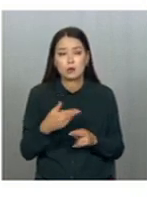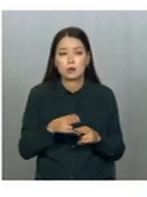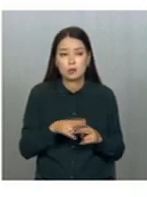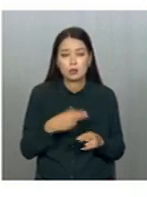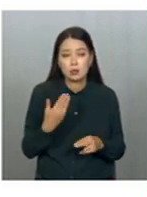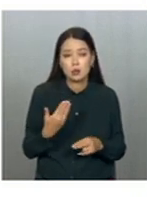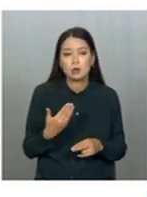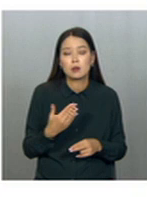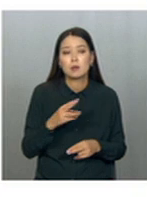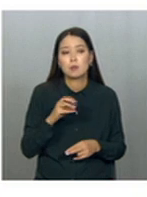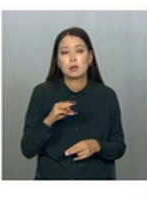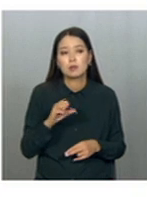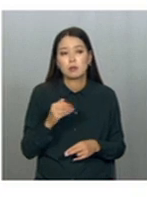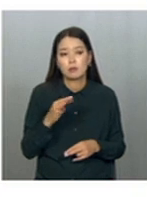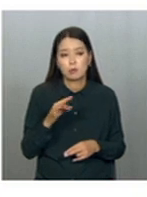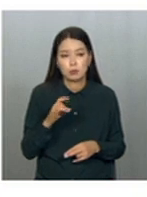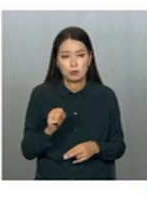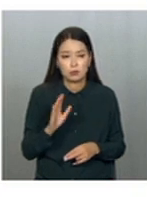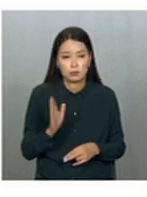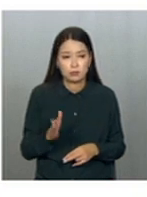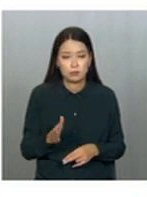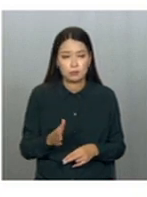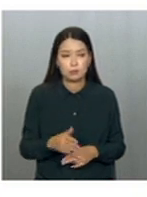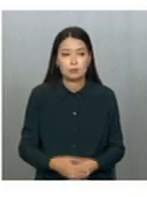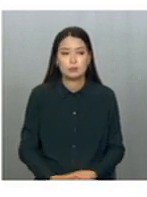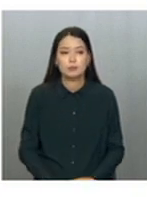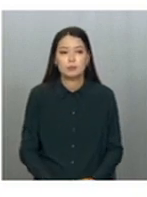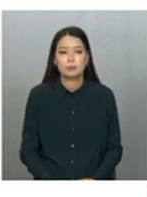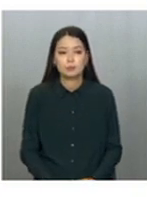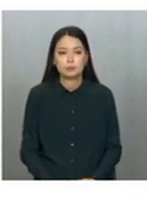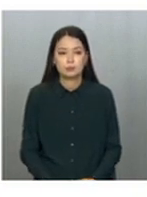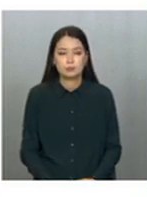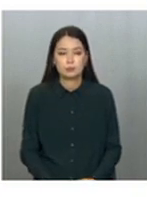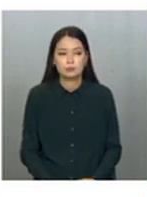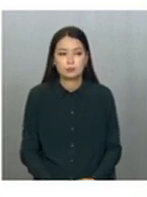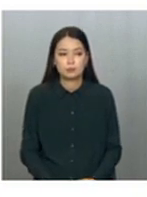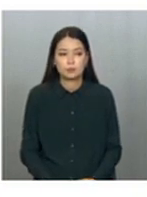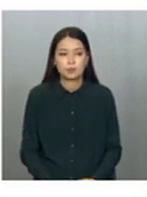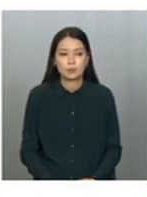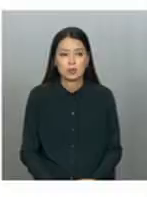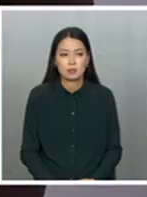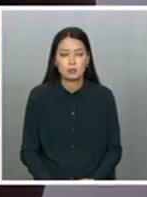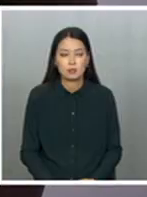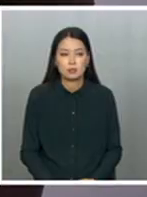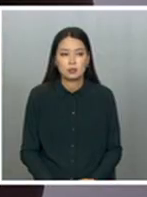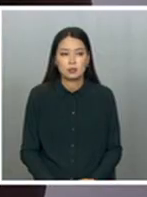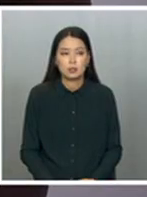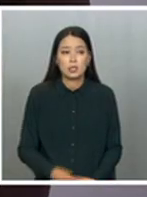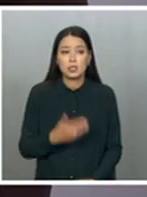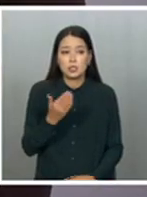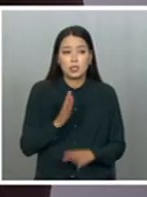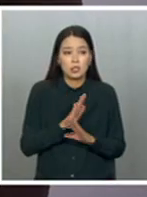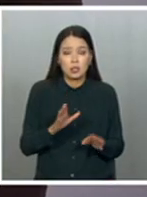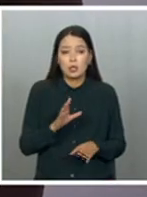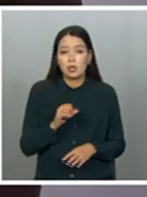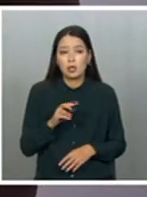Голонушкинді атаған болатын. Бұл метафораға жатады. Келесі мысалда, сен емес